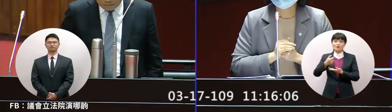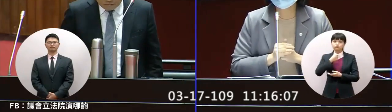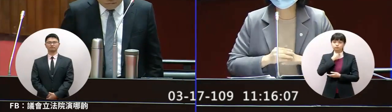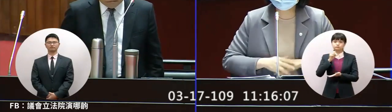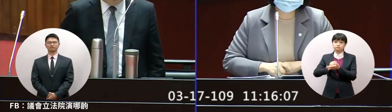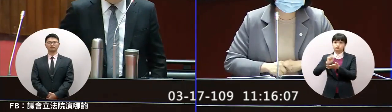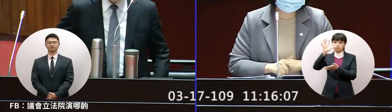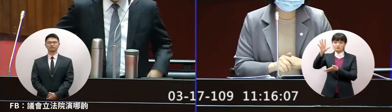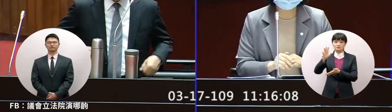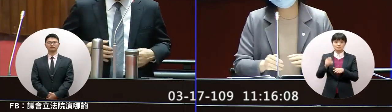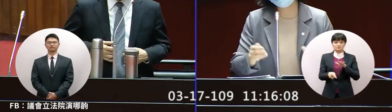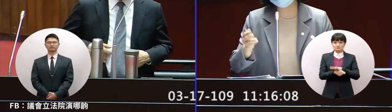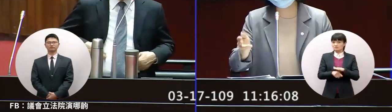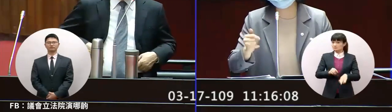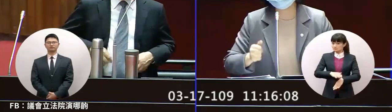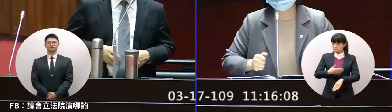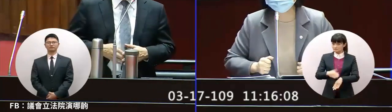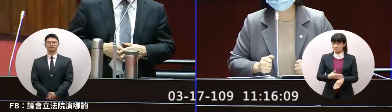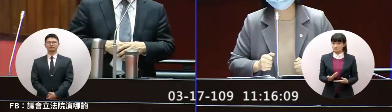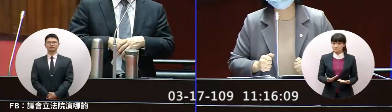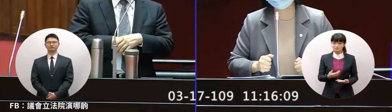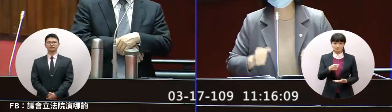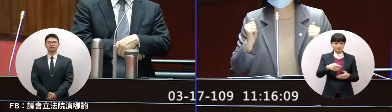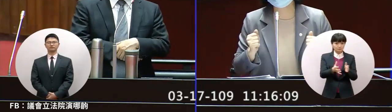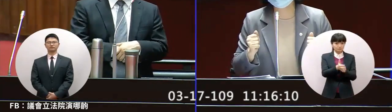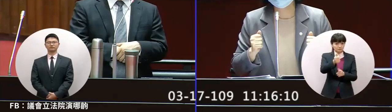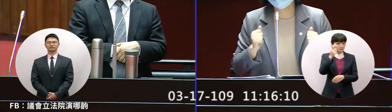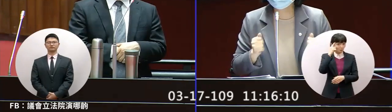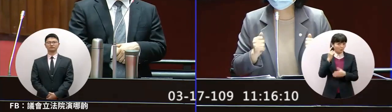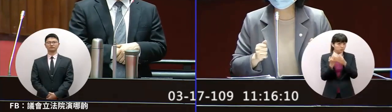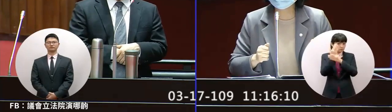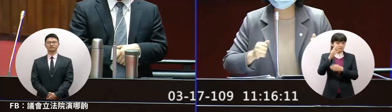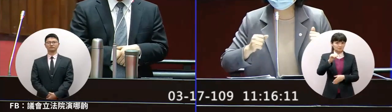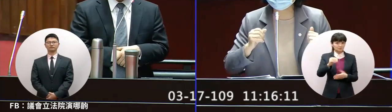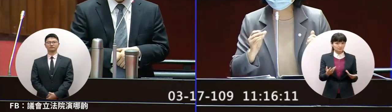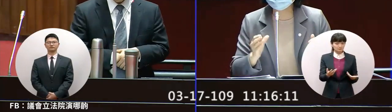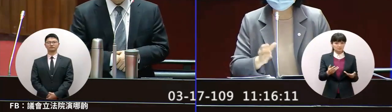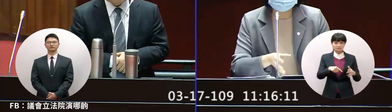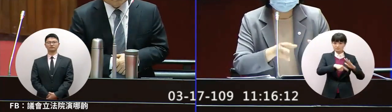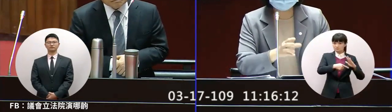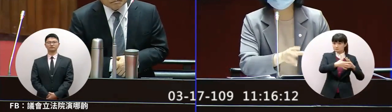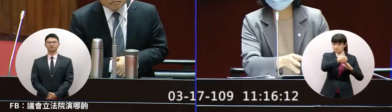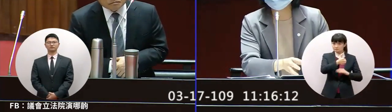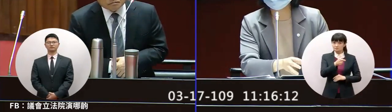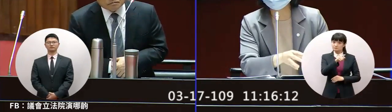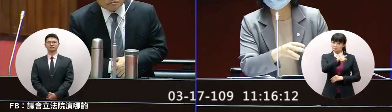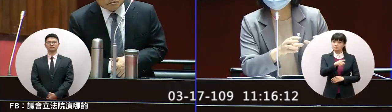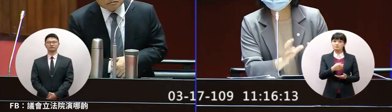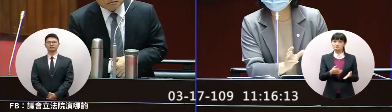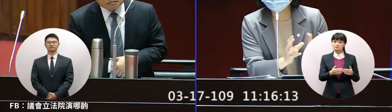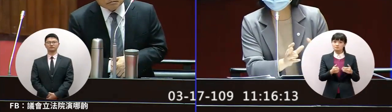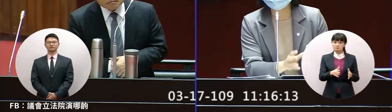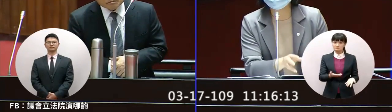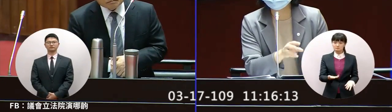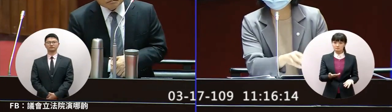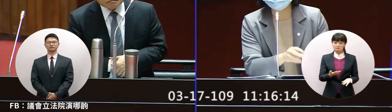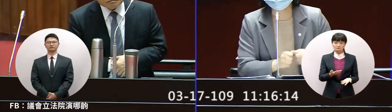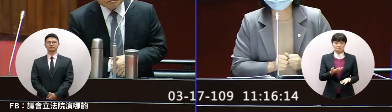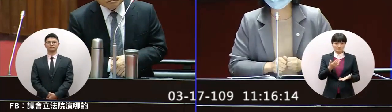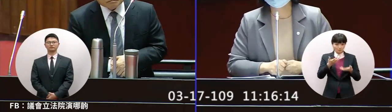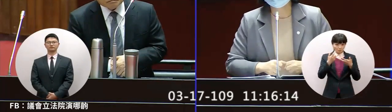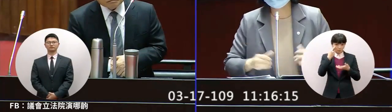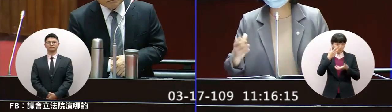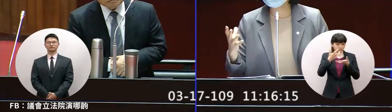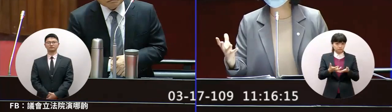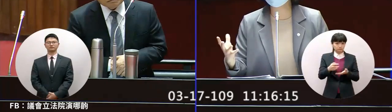违法。所以在这种状况里面，部长你想出来了没？院长，我们是不是其实应该要更需要接住了是这